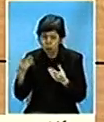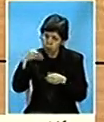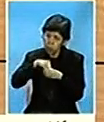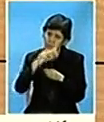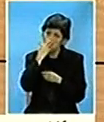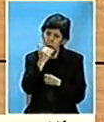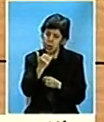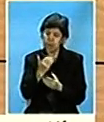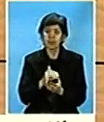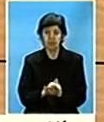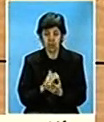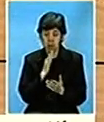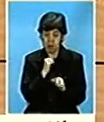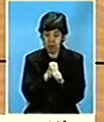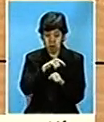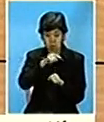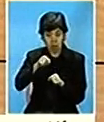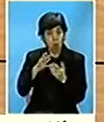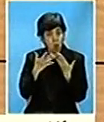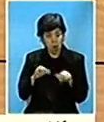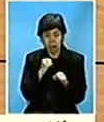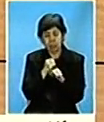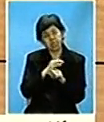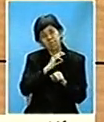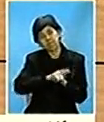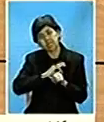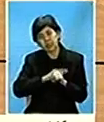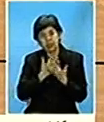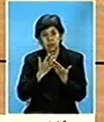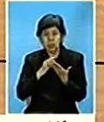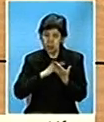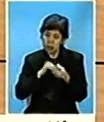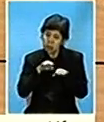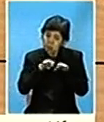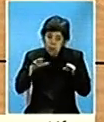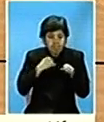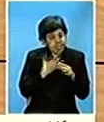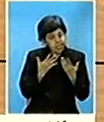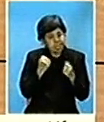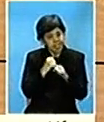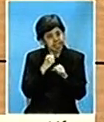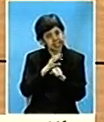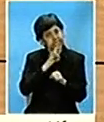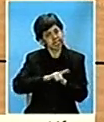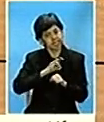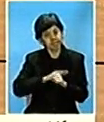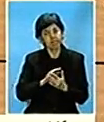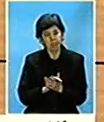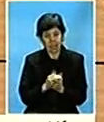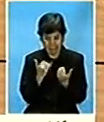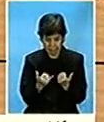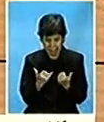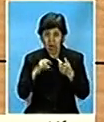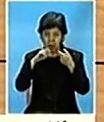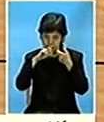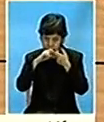วนะครับและในปริมาณจำนวนที่เกินกว่าที่มาตรฐานกำหนดที่จะรองรับได้อันนี้ปั